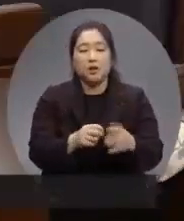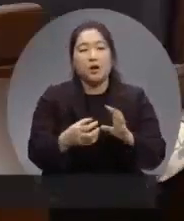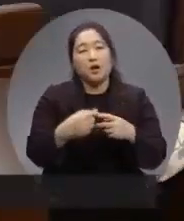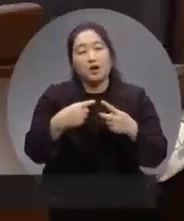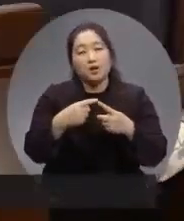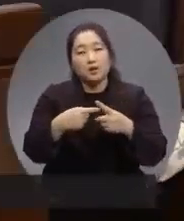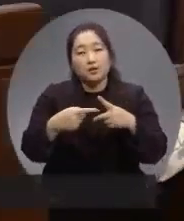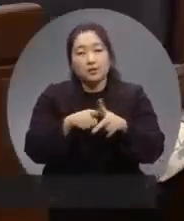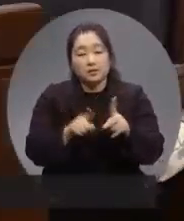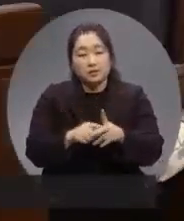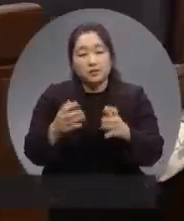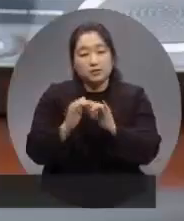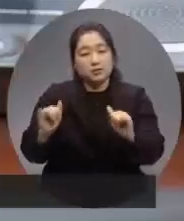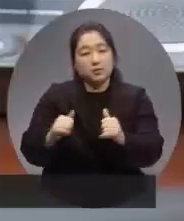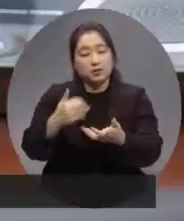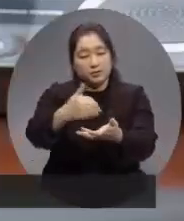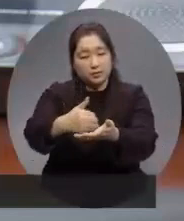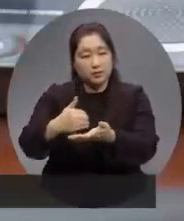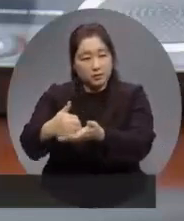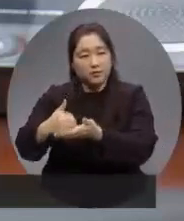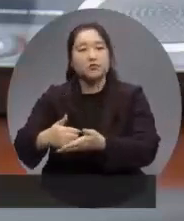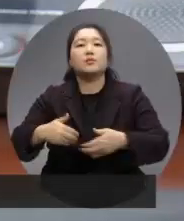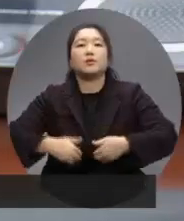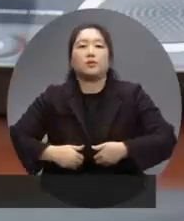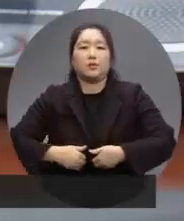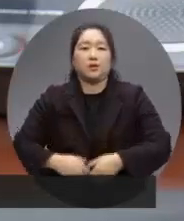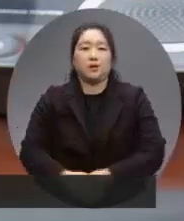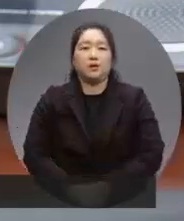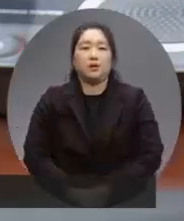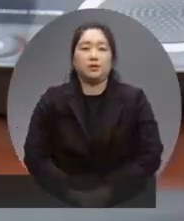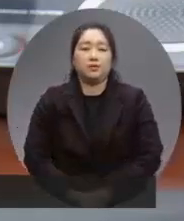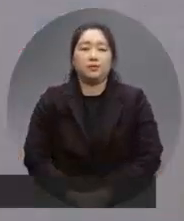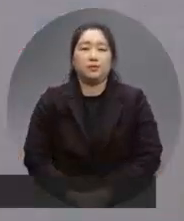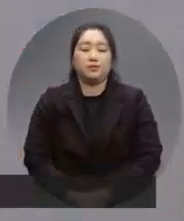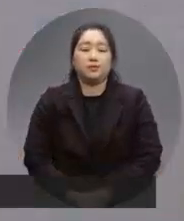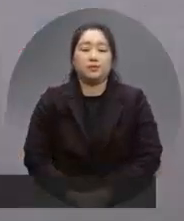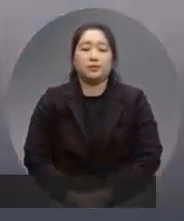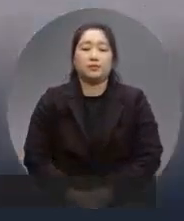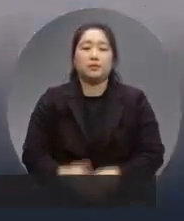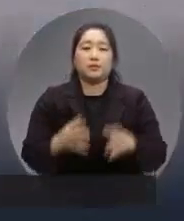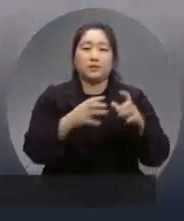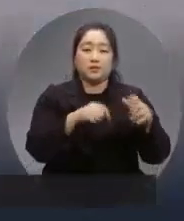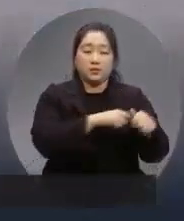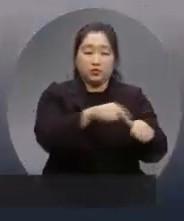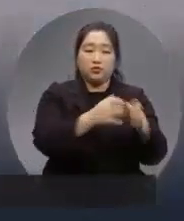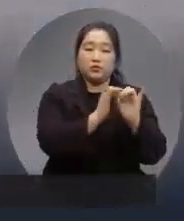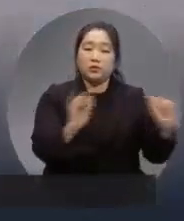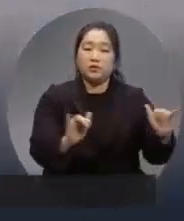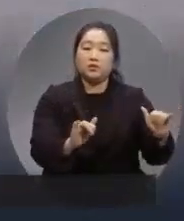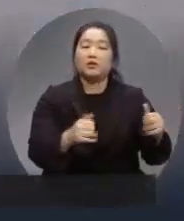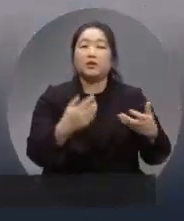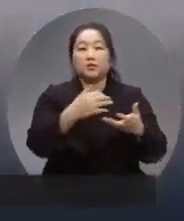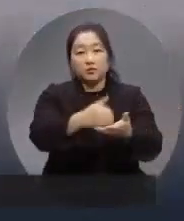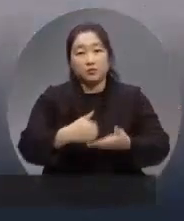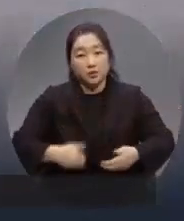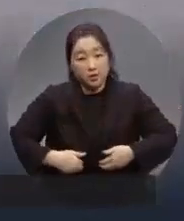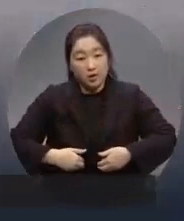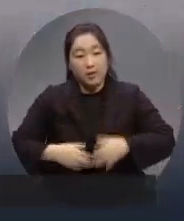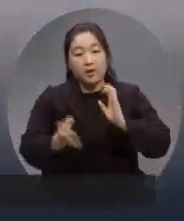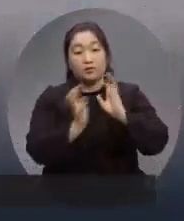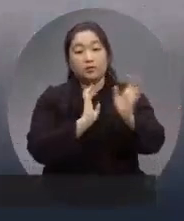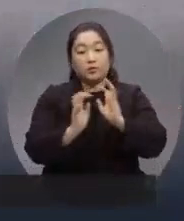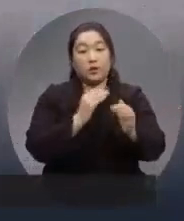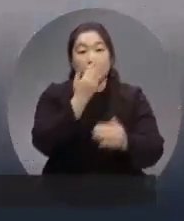이해관계인이나 주민 의견 청취를 거칠 것으로 예상됩니다. 주민 의견이 수렴이 필요하면 공청회를 열 수도